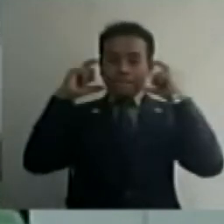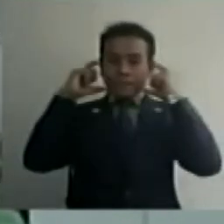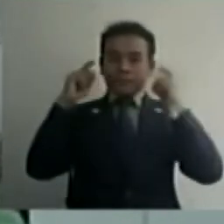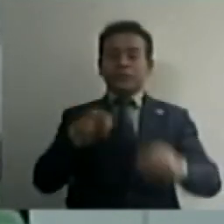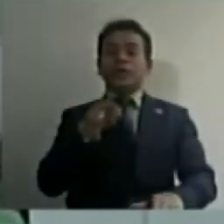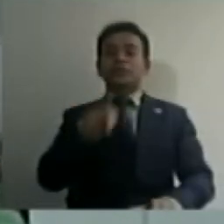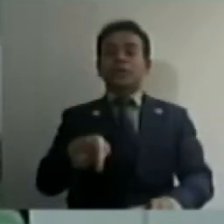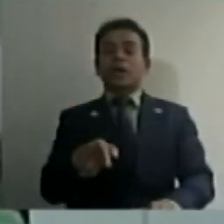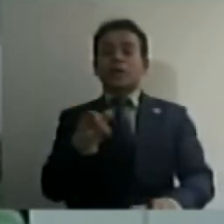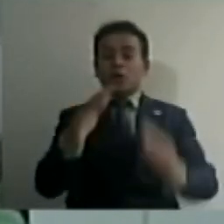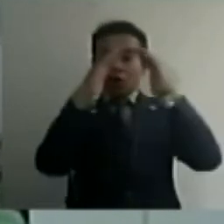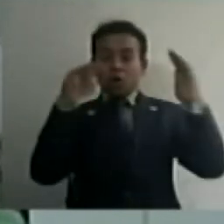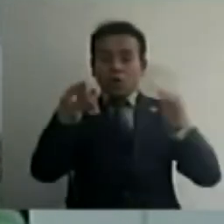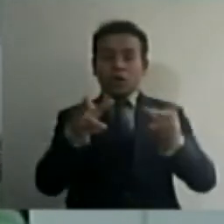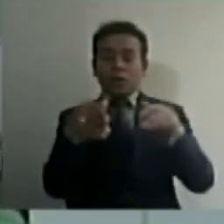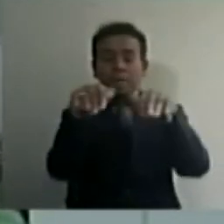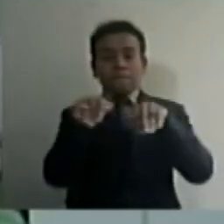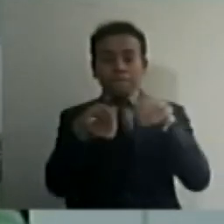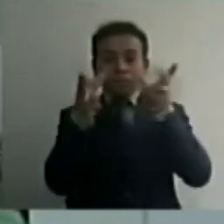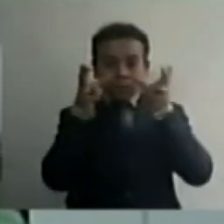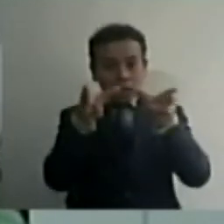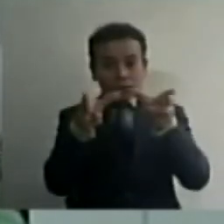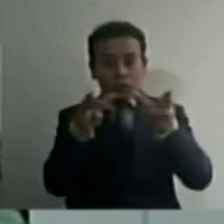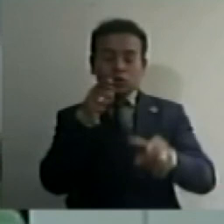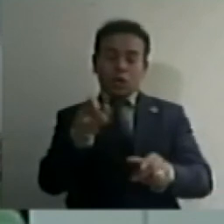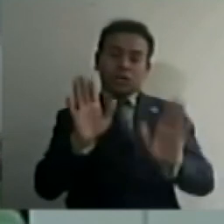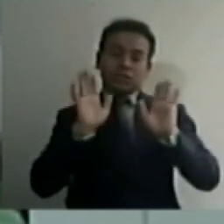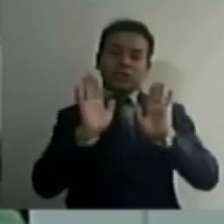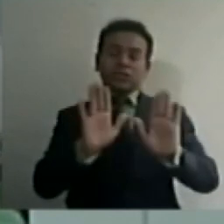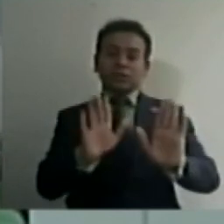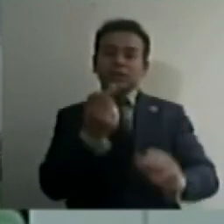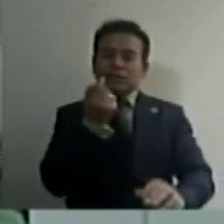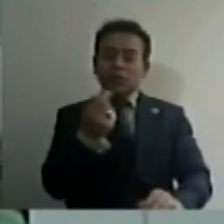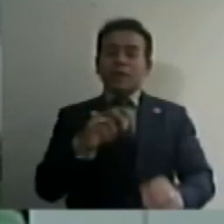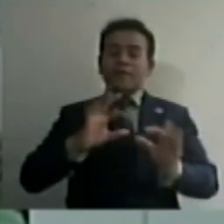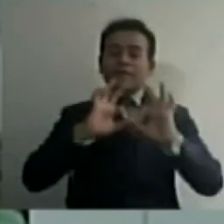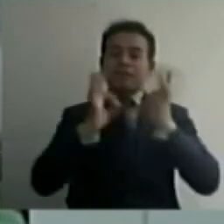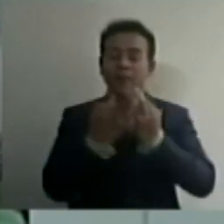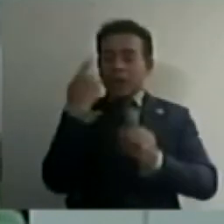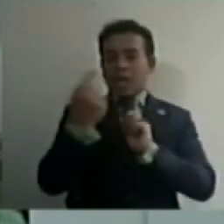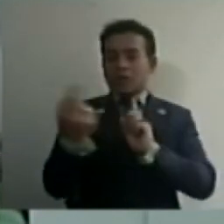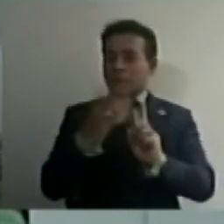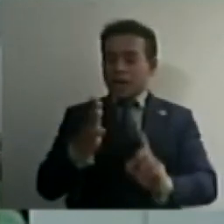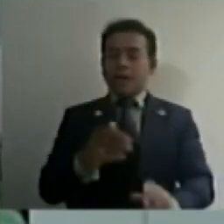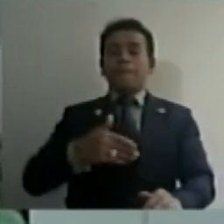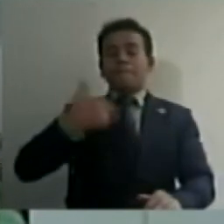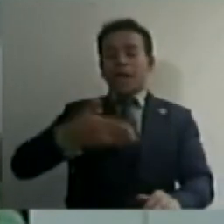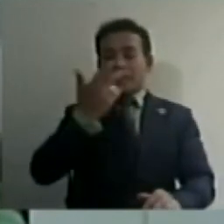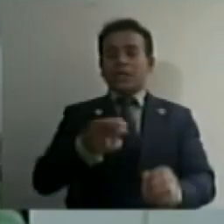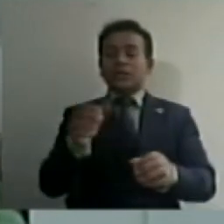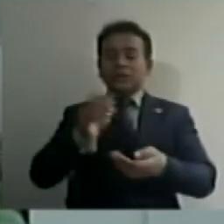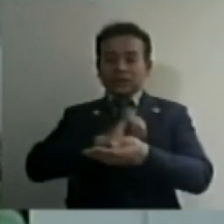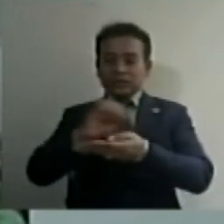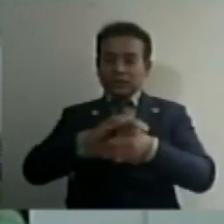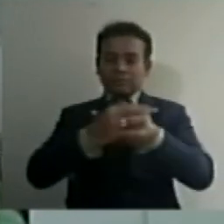চলুন, বারবার সাবান পানি ভালো করে হাত ধোয়ার অভ্যাস করুন, কমপক্ষে 20 সেকেন্ড সময়ব্যাপী